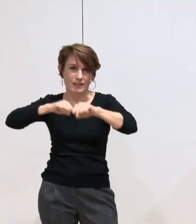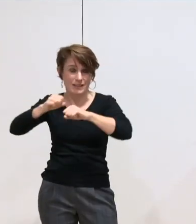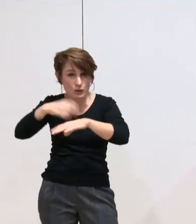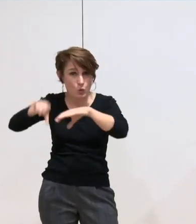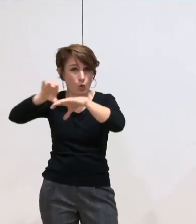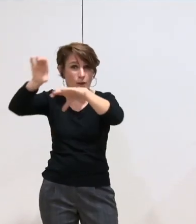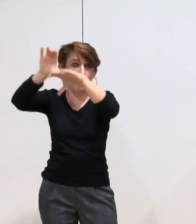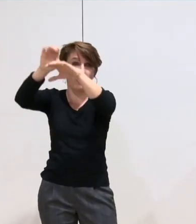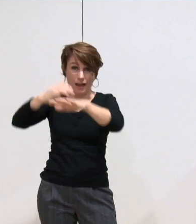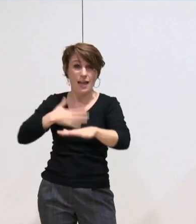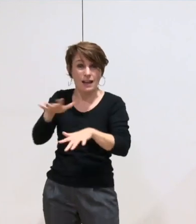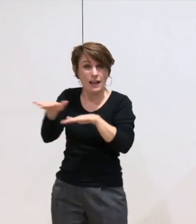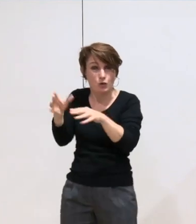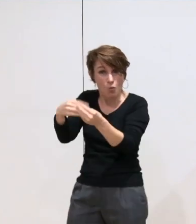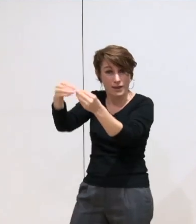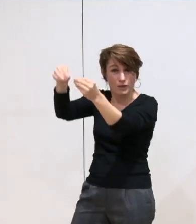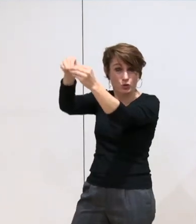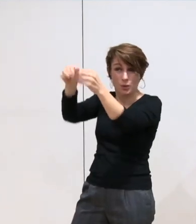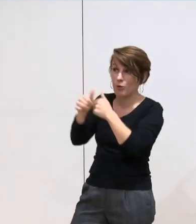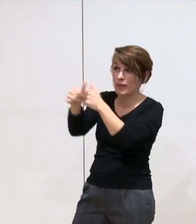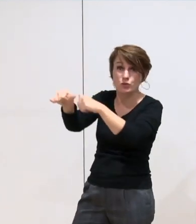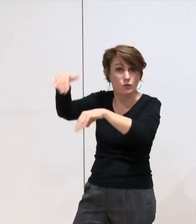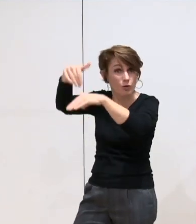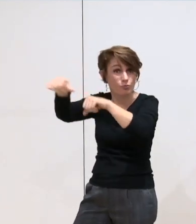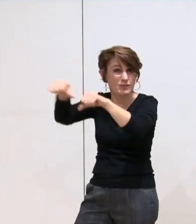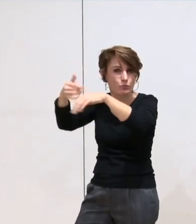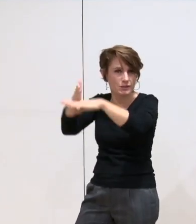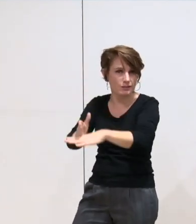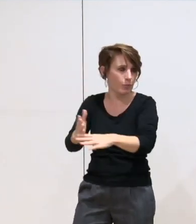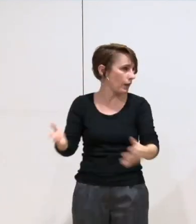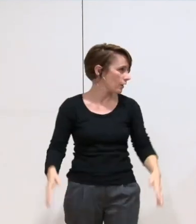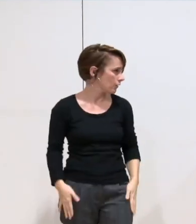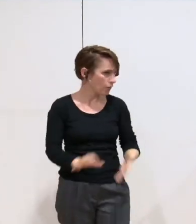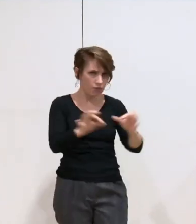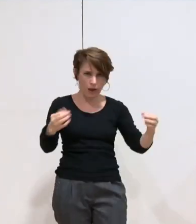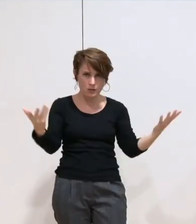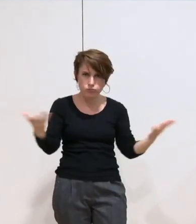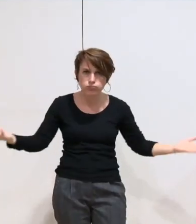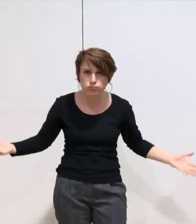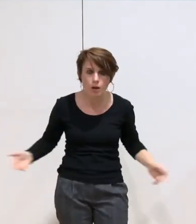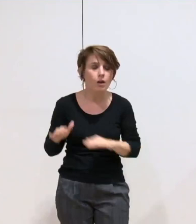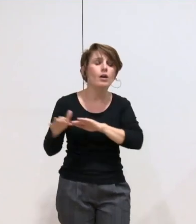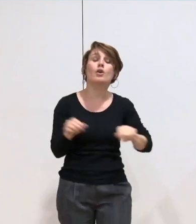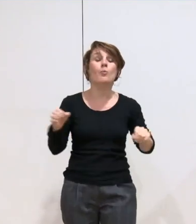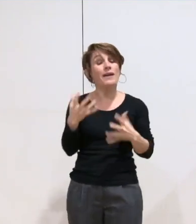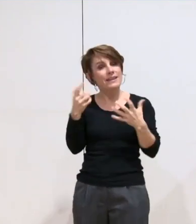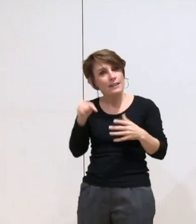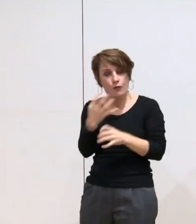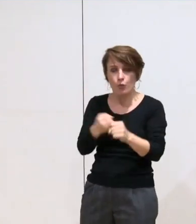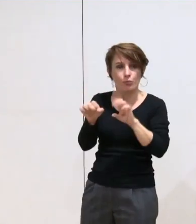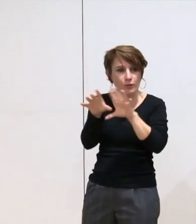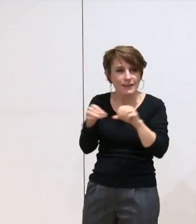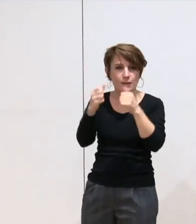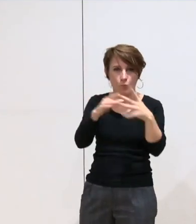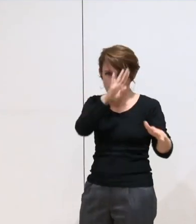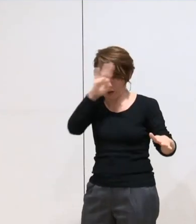moyens supplémentaires mobilisables dans le cadre de ce dispositif. Je continue. Il s'agit de constituer une équipe pluridisciplinaire de soutien avec